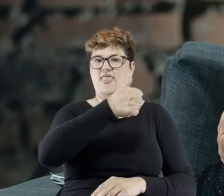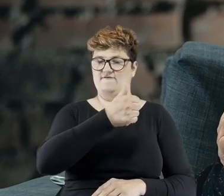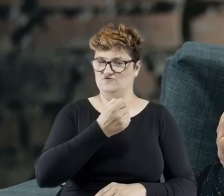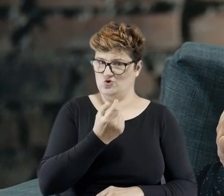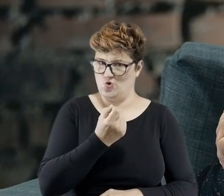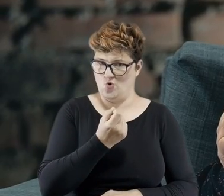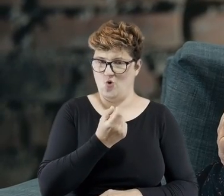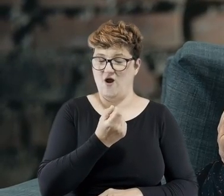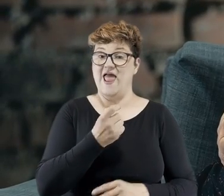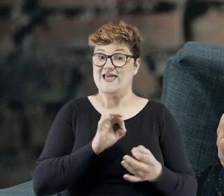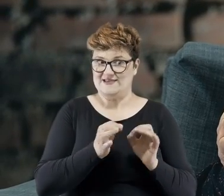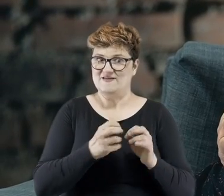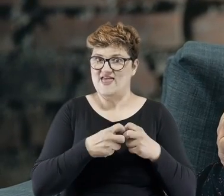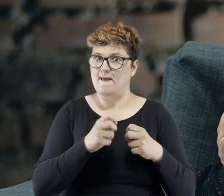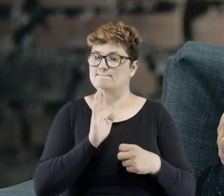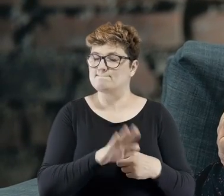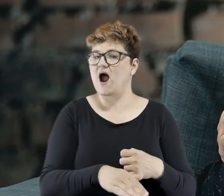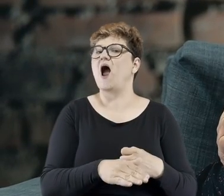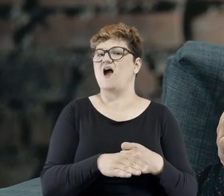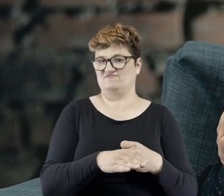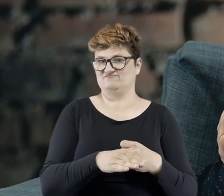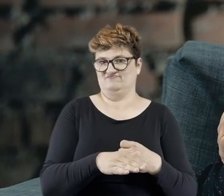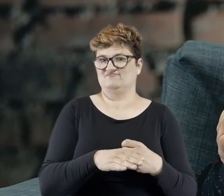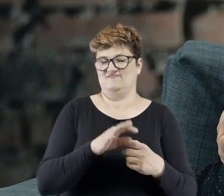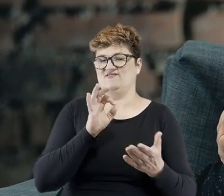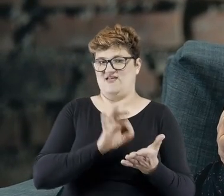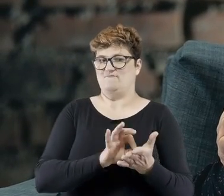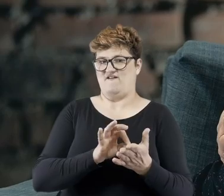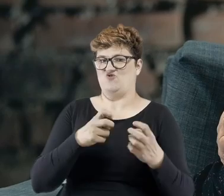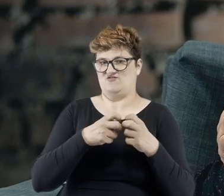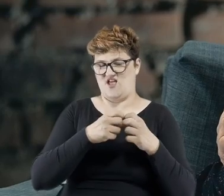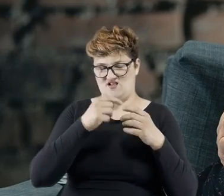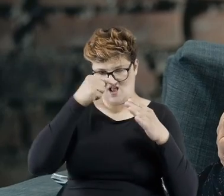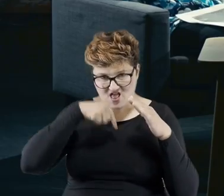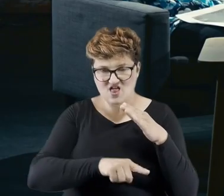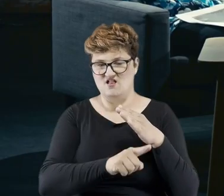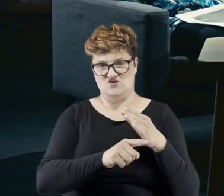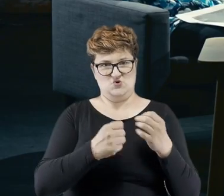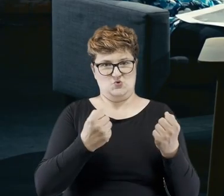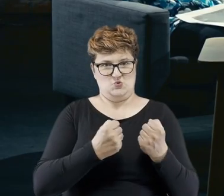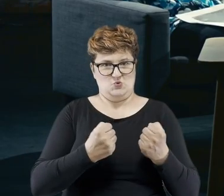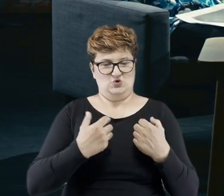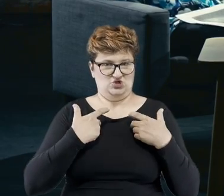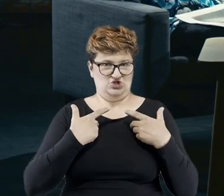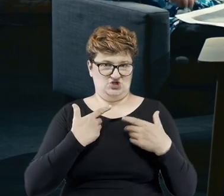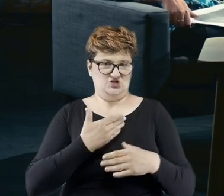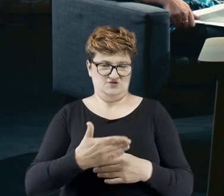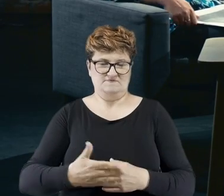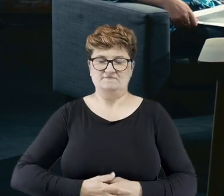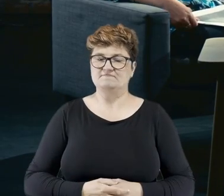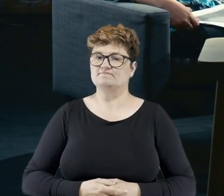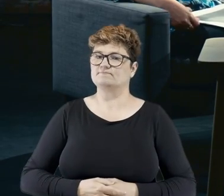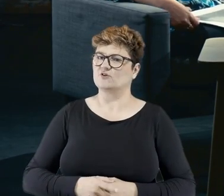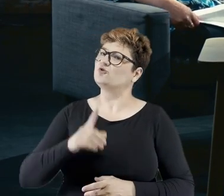prekursorką. Gdyby był internet, to ona może by też tam żyła, tylko w sieci. No właśnie, jeszcze